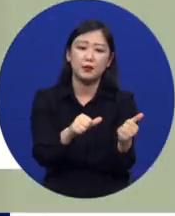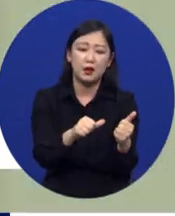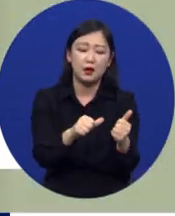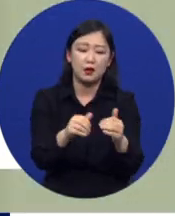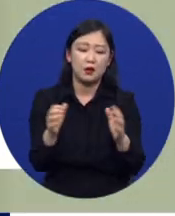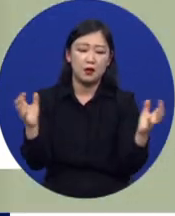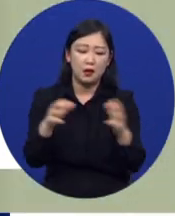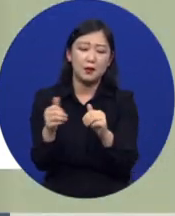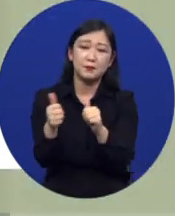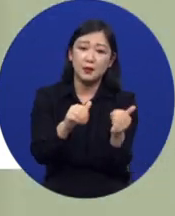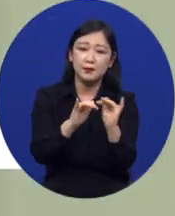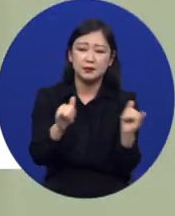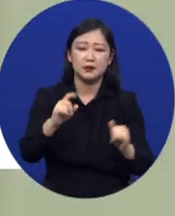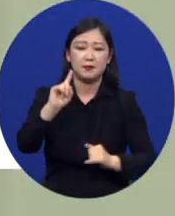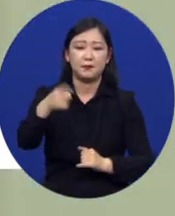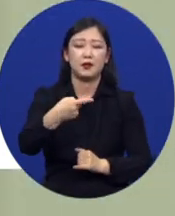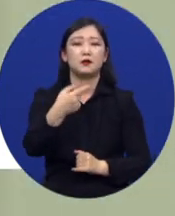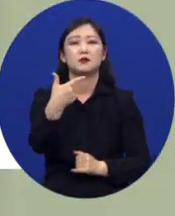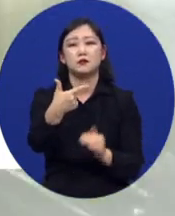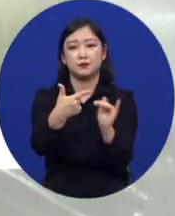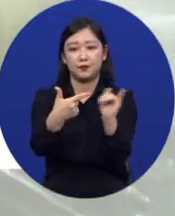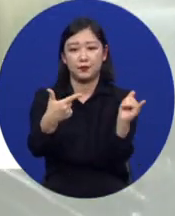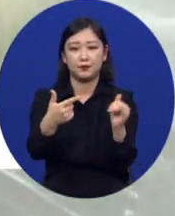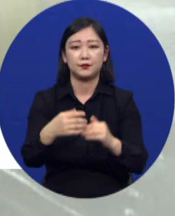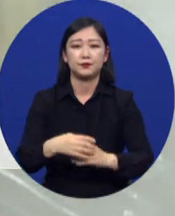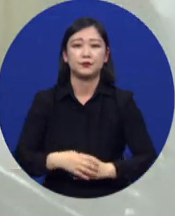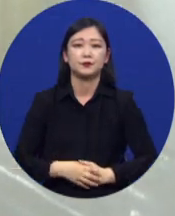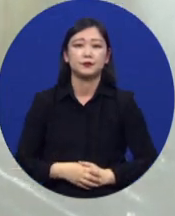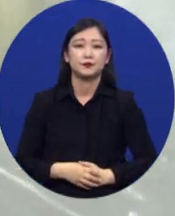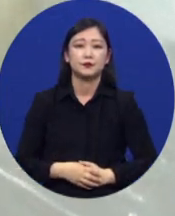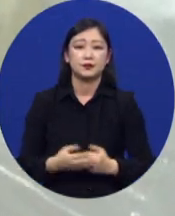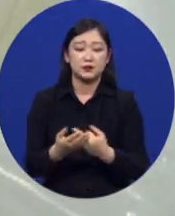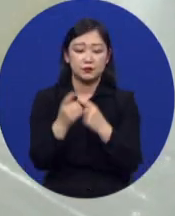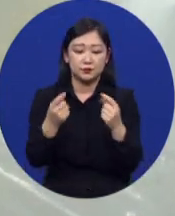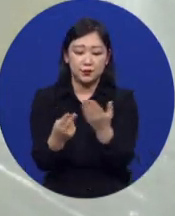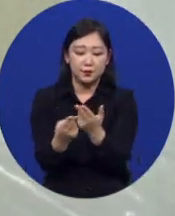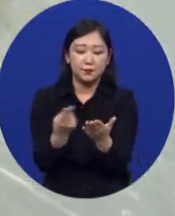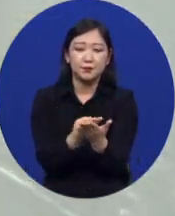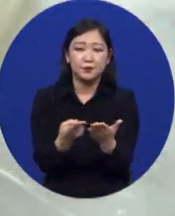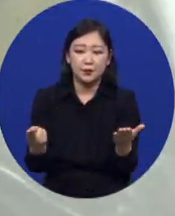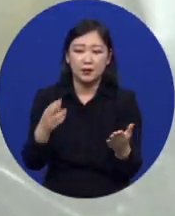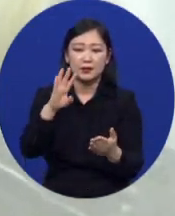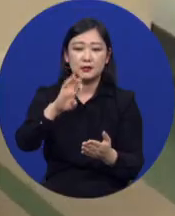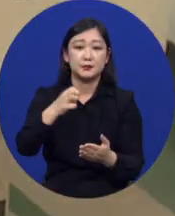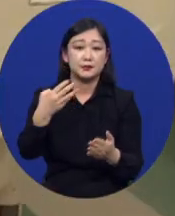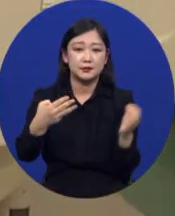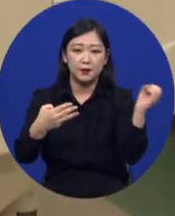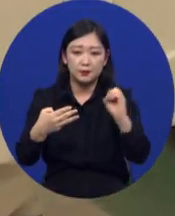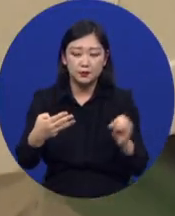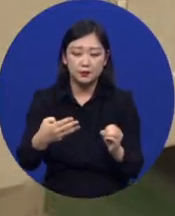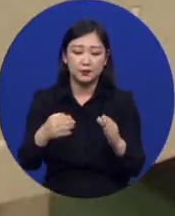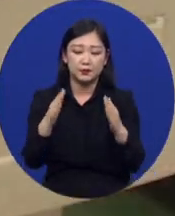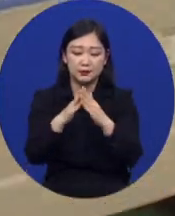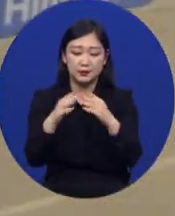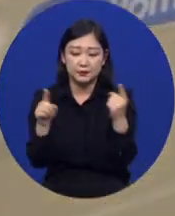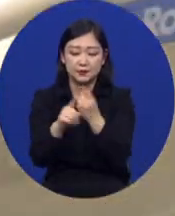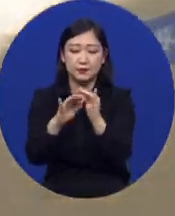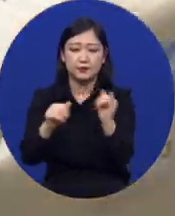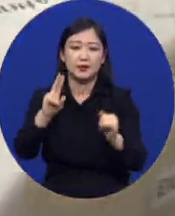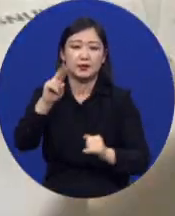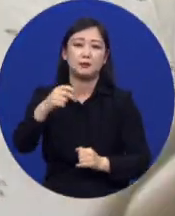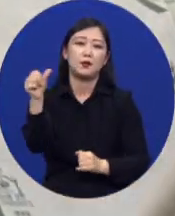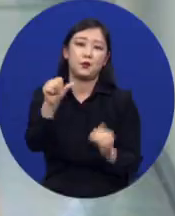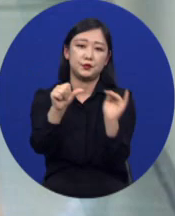누적 사망자는 백 여섯 명으로 늘었습니다 현재 제주지역 병산 가동률은 34% 재택 치료자는 2만